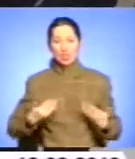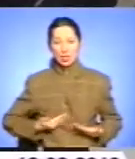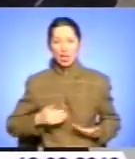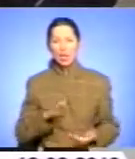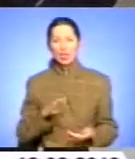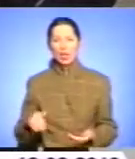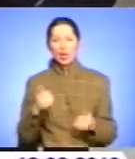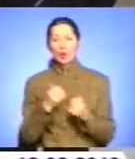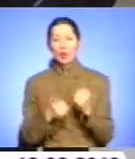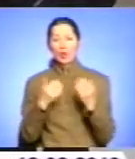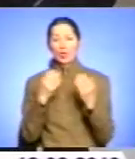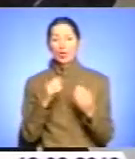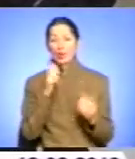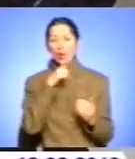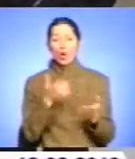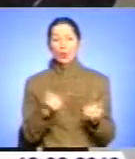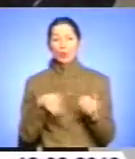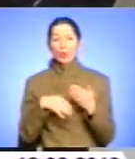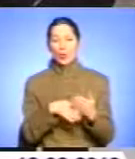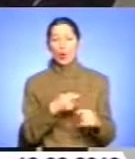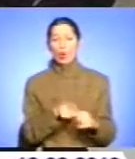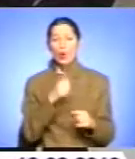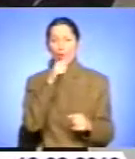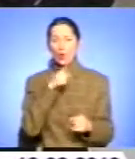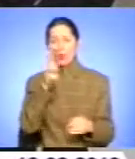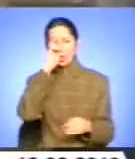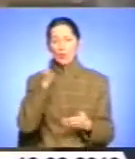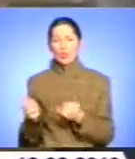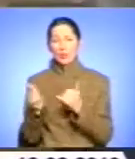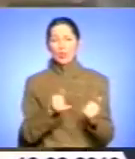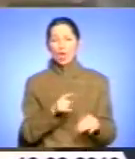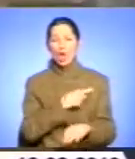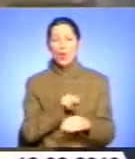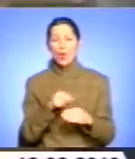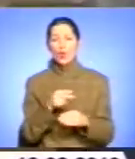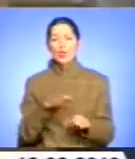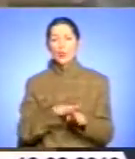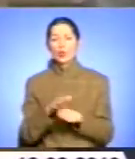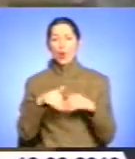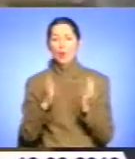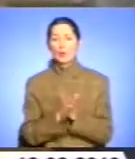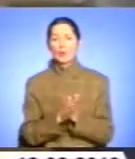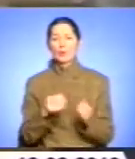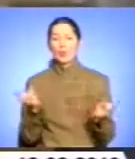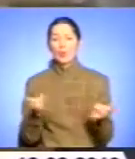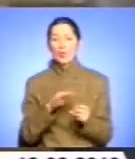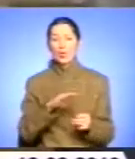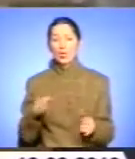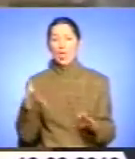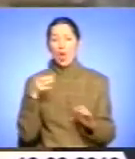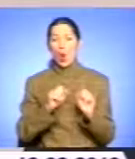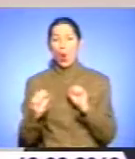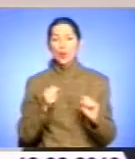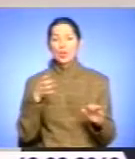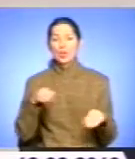пацієнтів. Цього року держава забезпечила лікування в повному обсязі. На потреби онкохворих дітей у 2013-му уряд виділив удвічі більше коштів, ніж